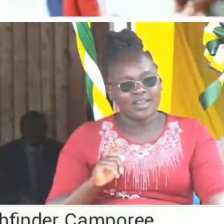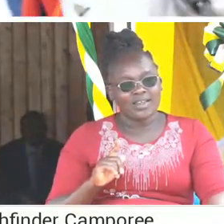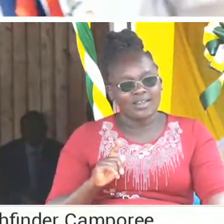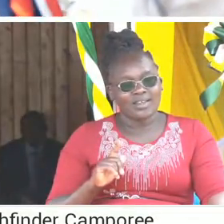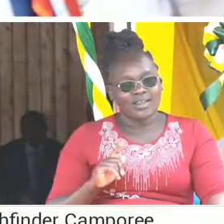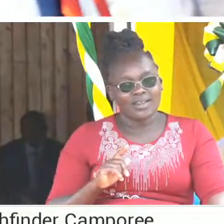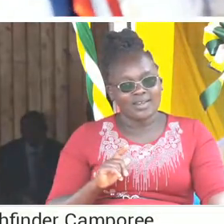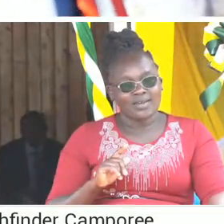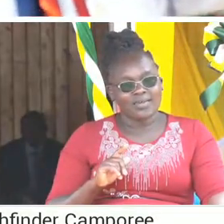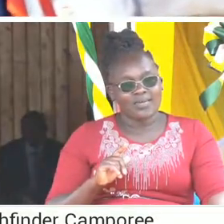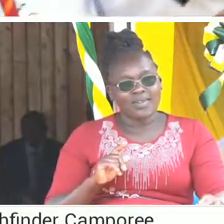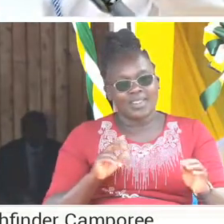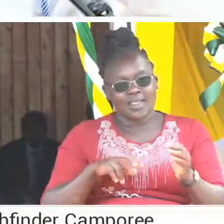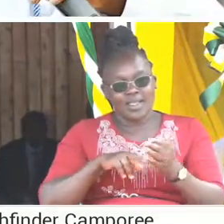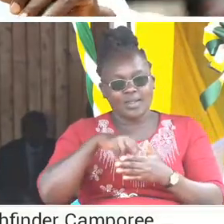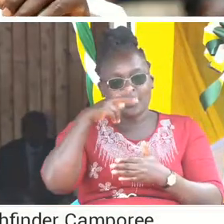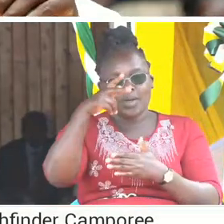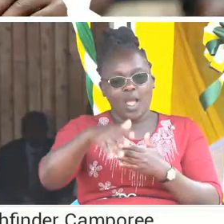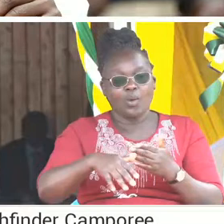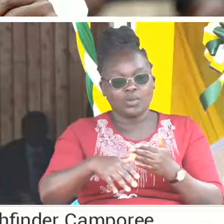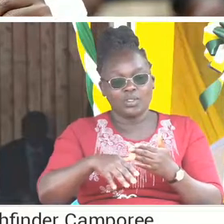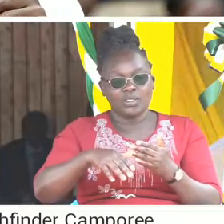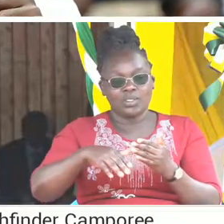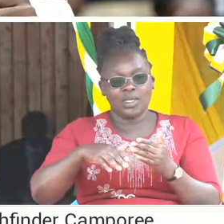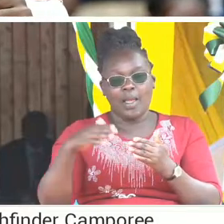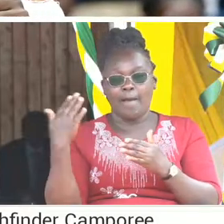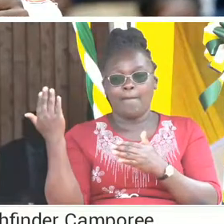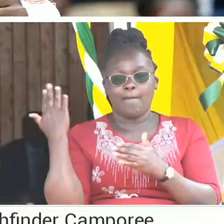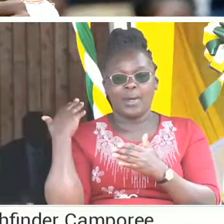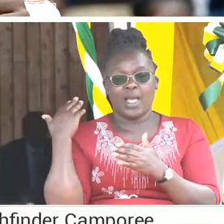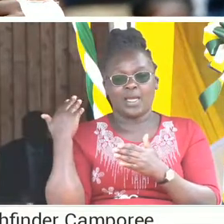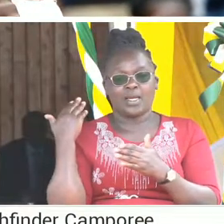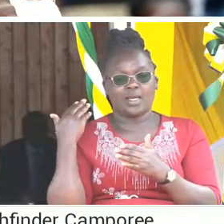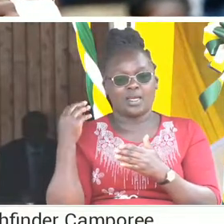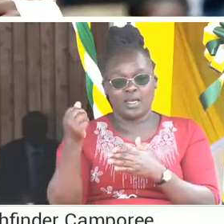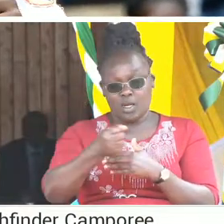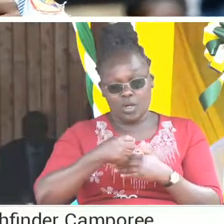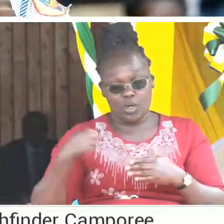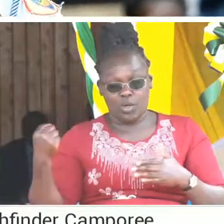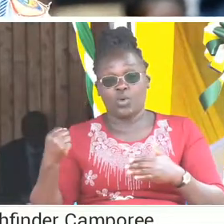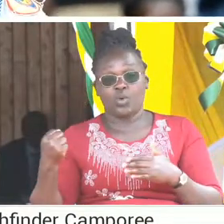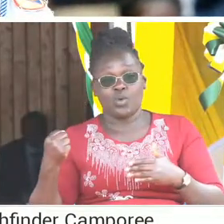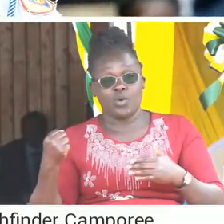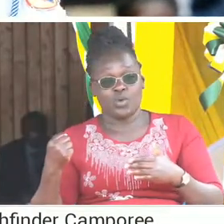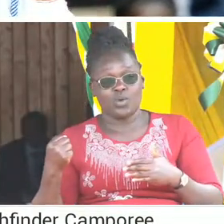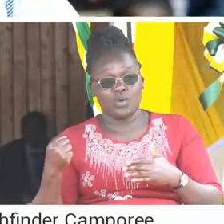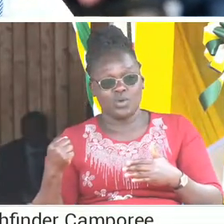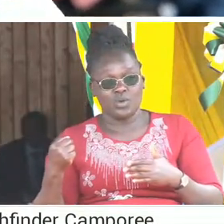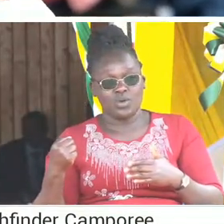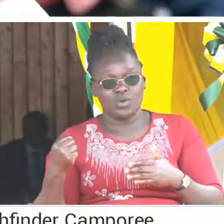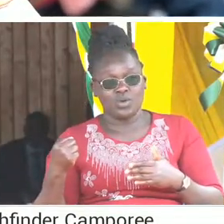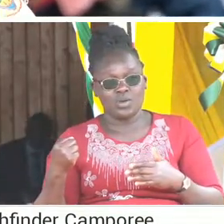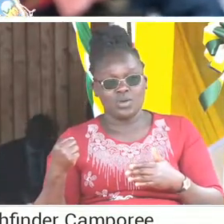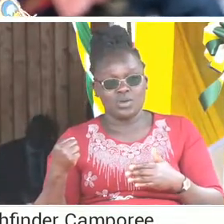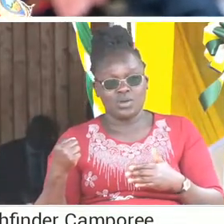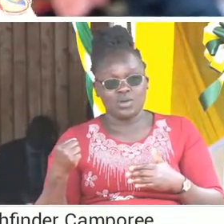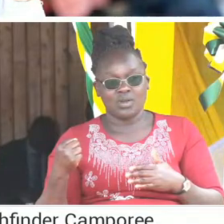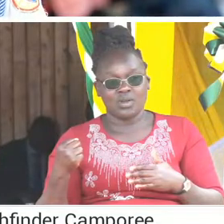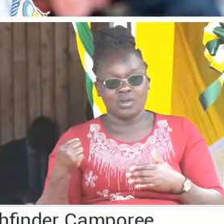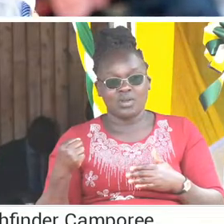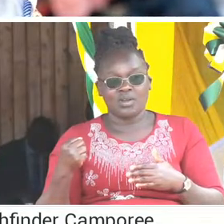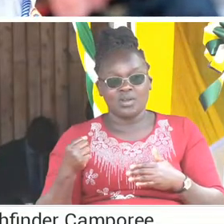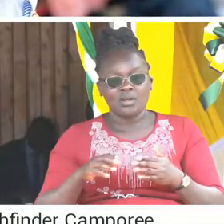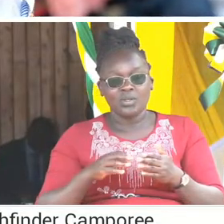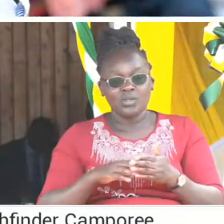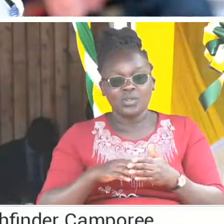nje, akasimama pale gorofani. Umai kuwa pale sasa? Pale mvua inaamua kutaka kunyesha. Nyuma ni moto na huko